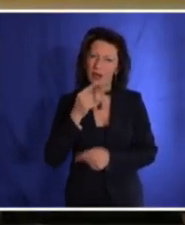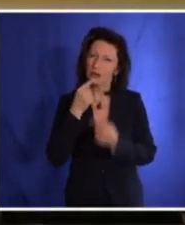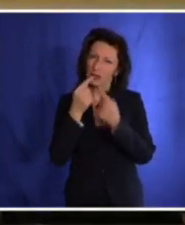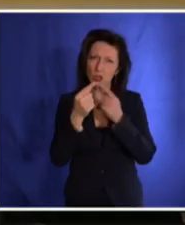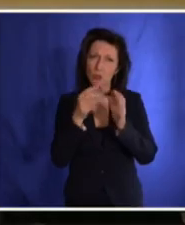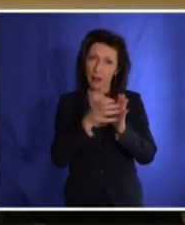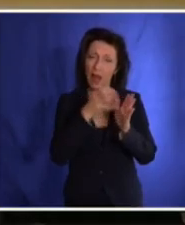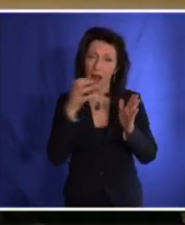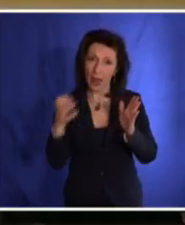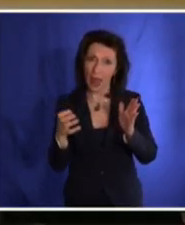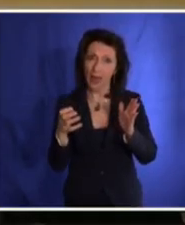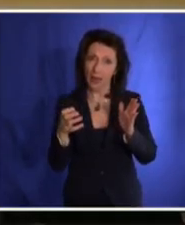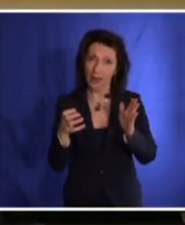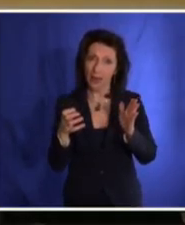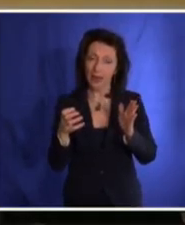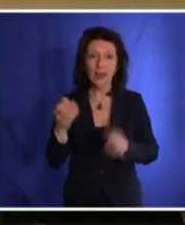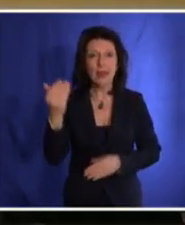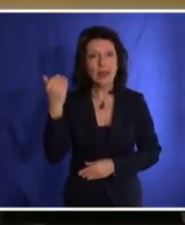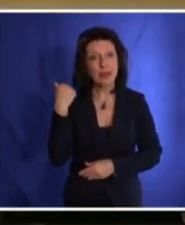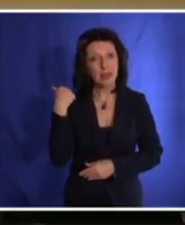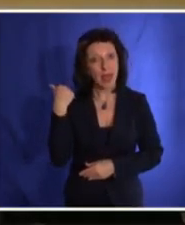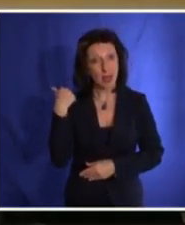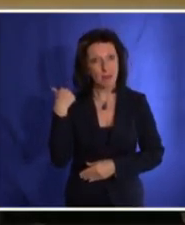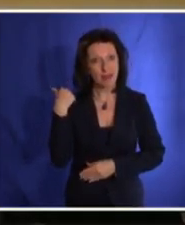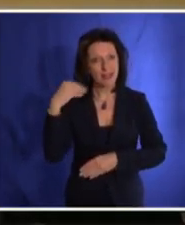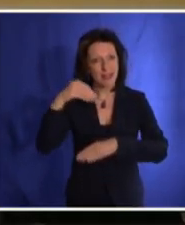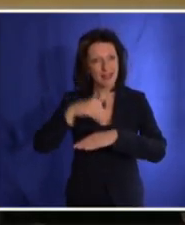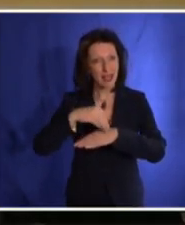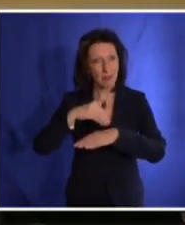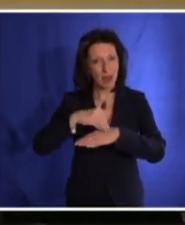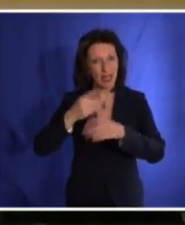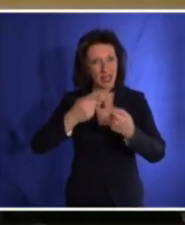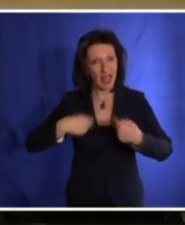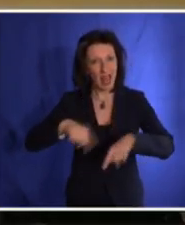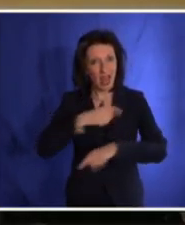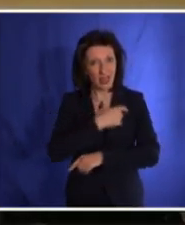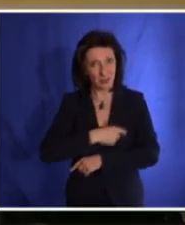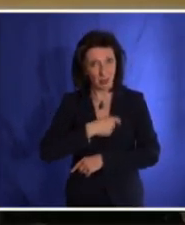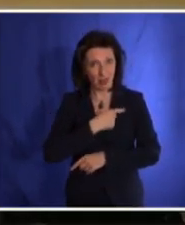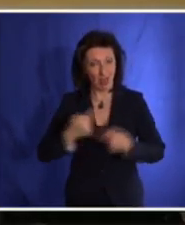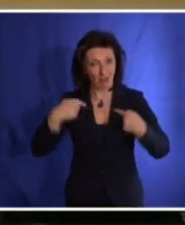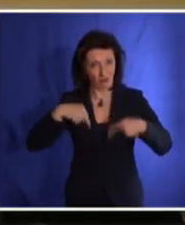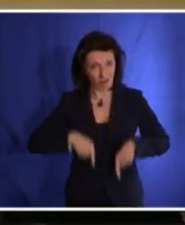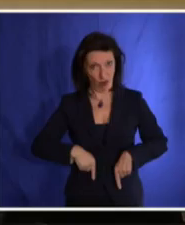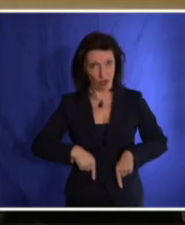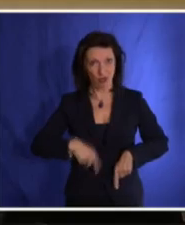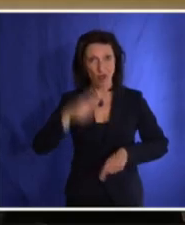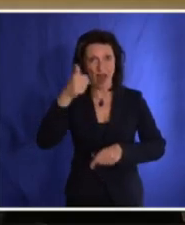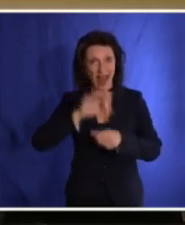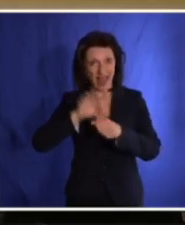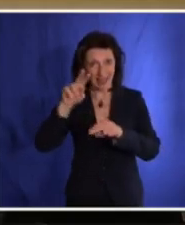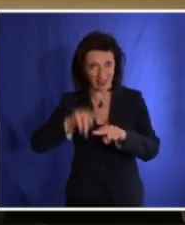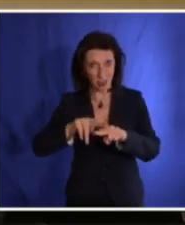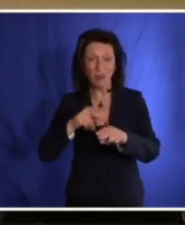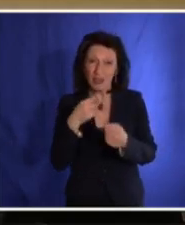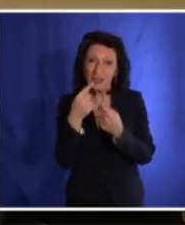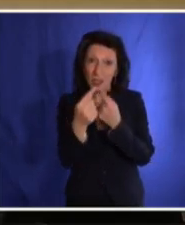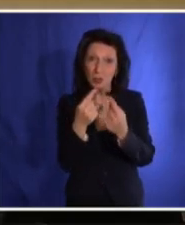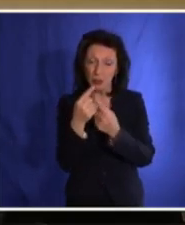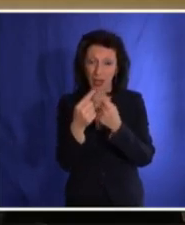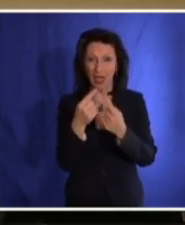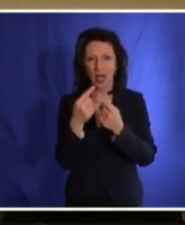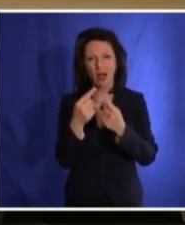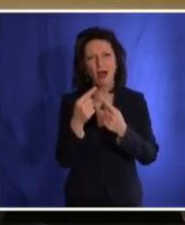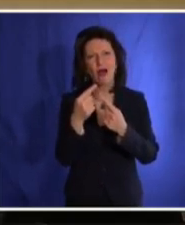Gespräch geführt hast. Es war am Tag meiner Nominierung des Landesparteivorstandes. Und